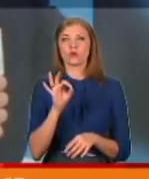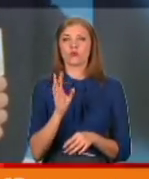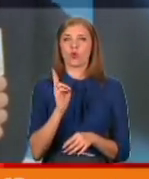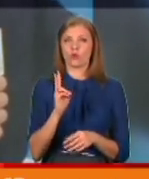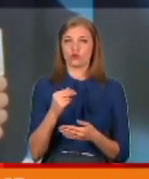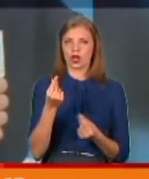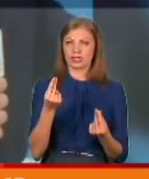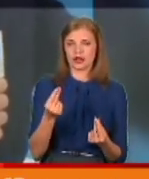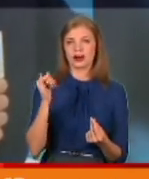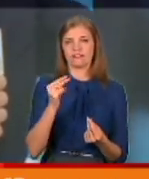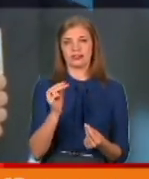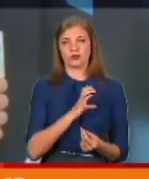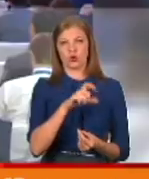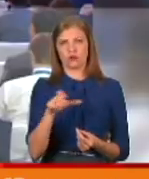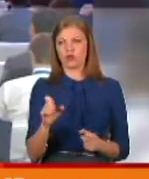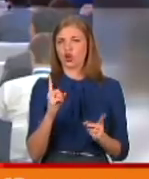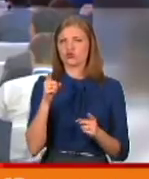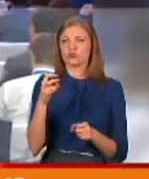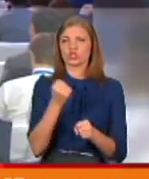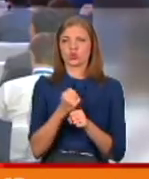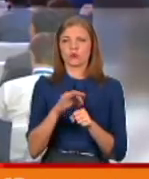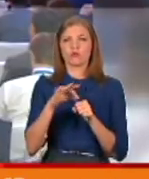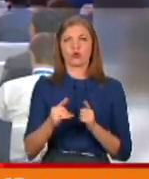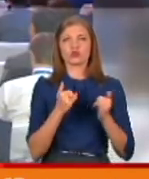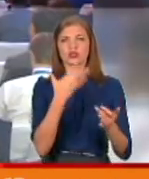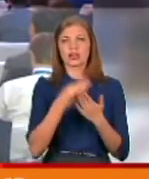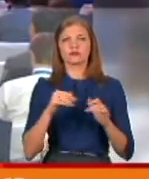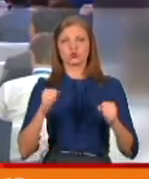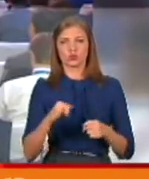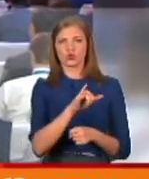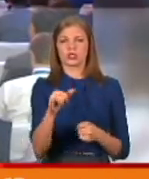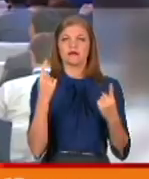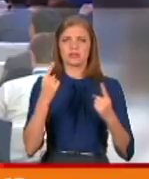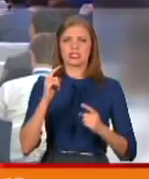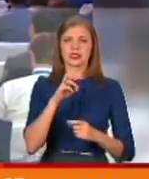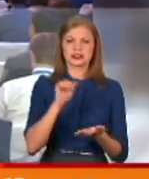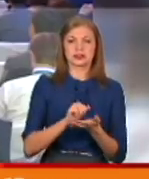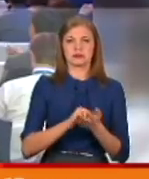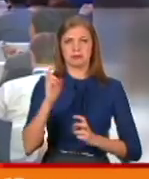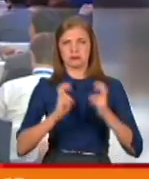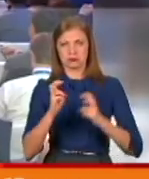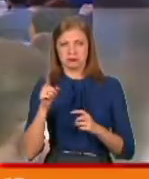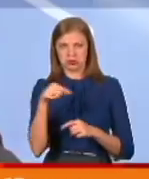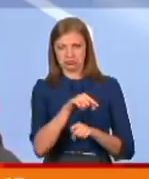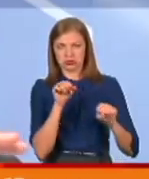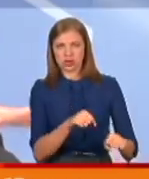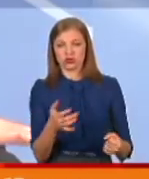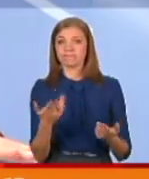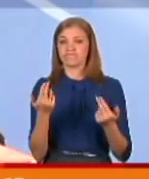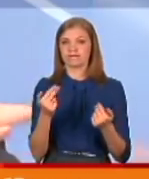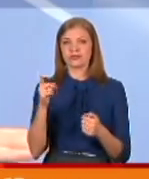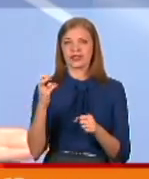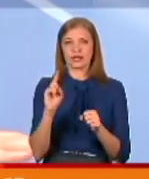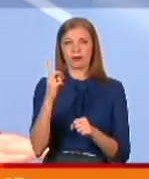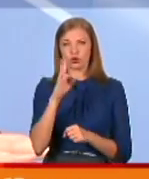комунальні тарифи та олігархів. А чому ти не робиш боляче своїм друзям, у яких великі ЗМІ, підприємства, і ти їх захищаєш? Так, ви не